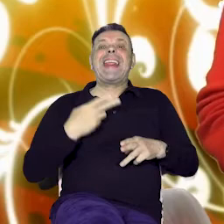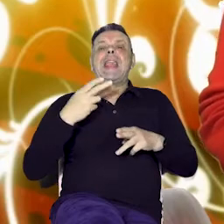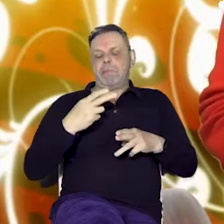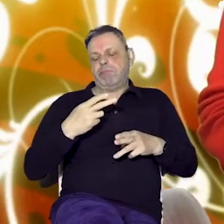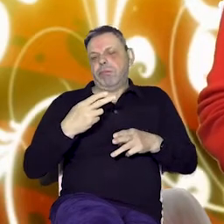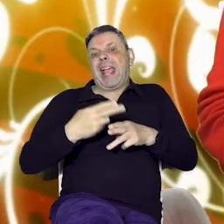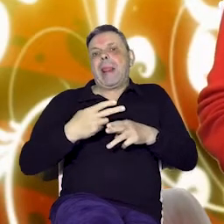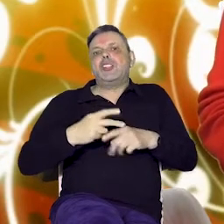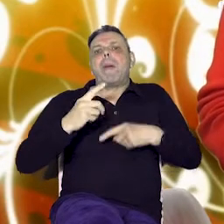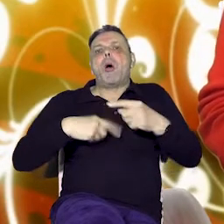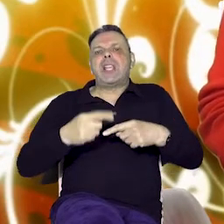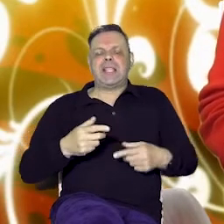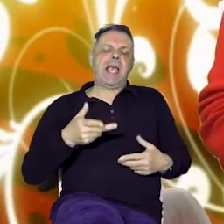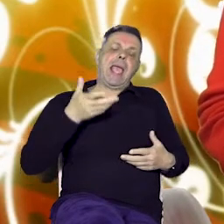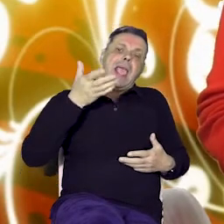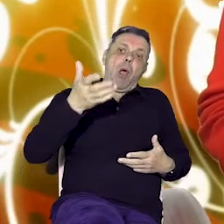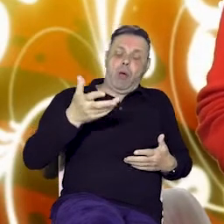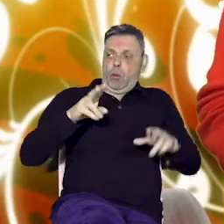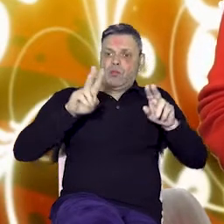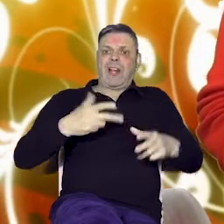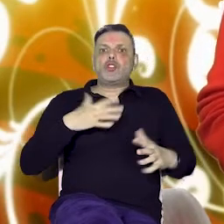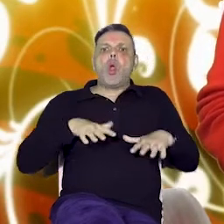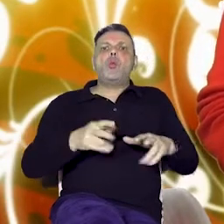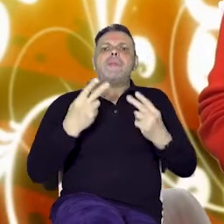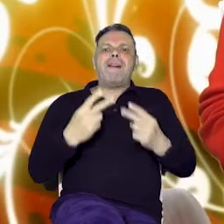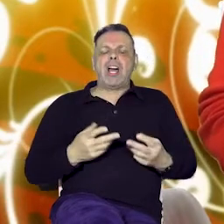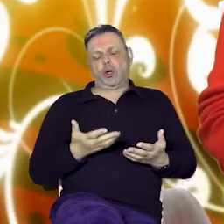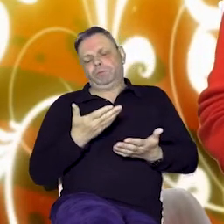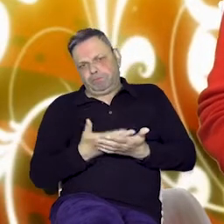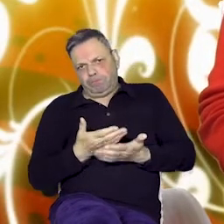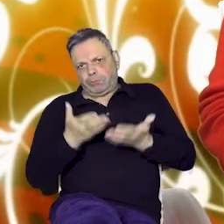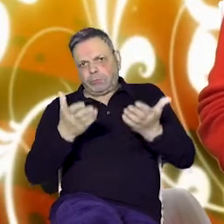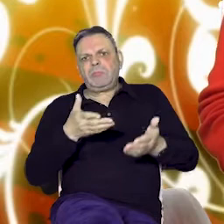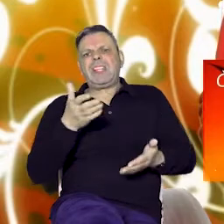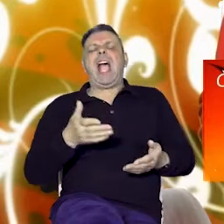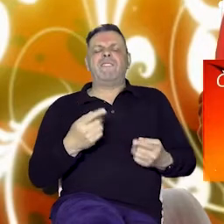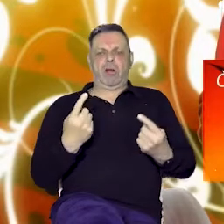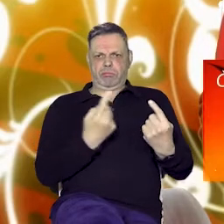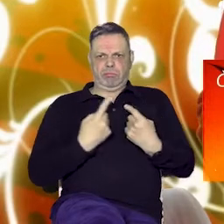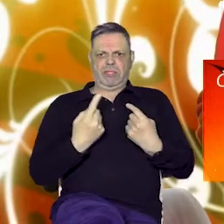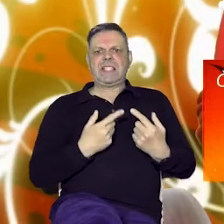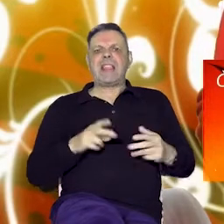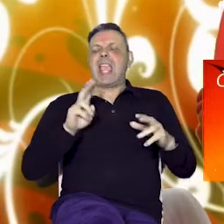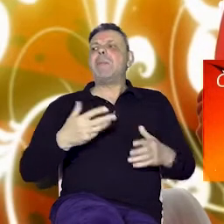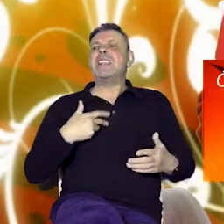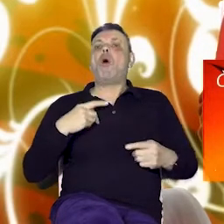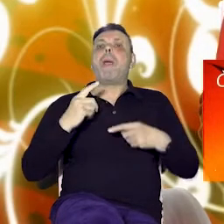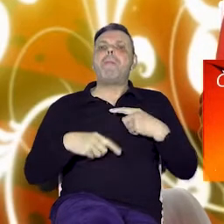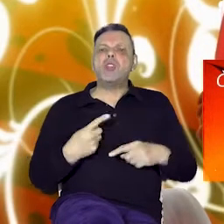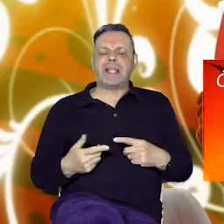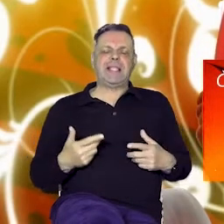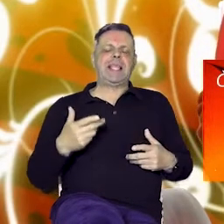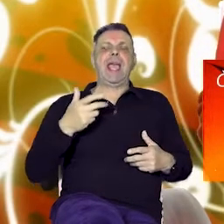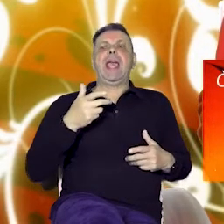posljedice. Jer mi u stvari, ono što ljudima važno je to da takvo stanje ima svoje kliničke posljedice. Te